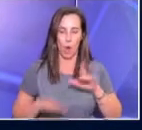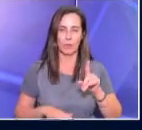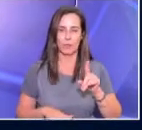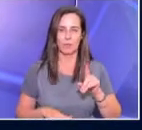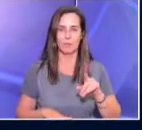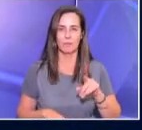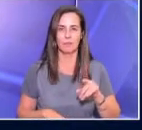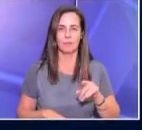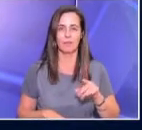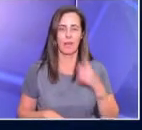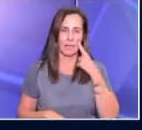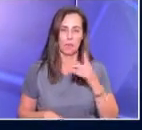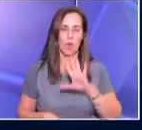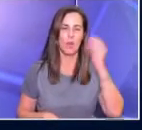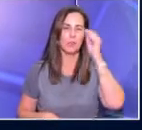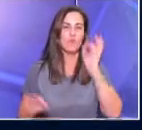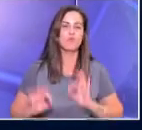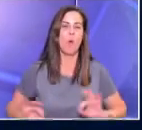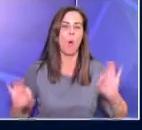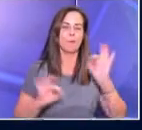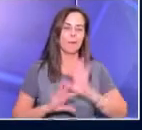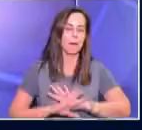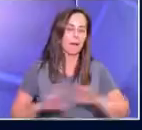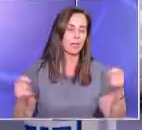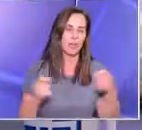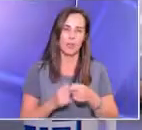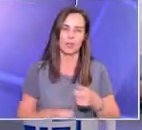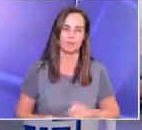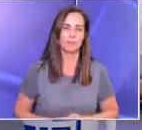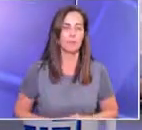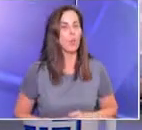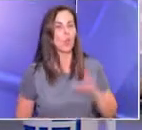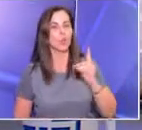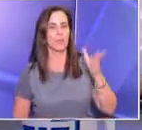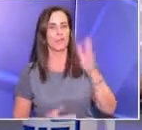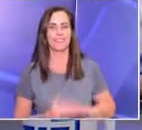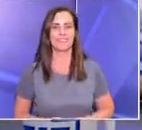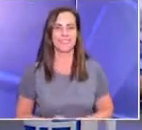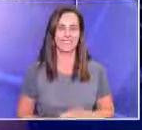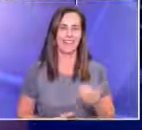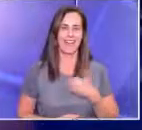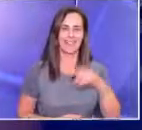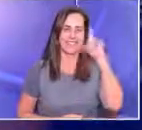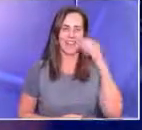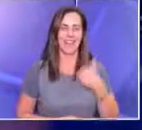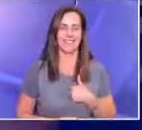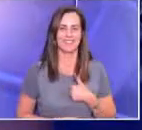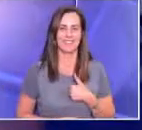שזו התקופה, אתה תראה, לא יזכרו בחד המקומיות שום קשר בין הדברים. דודו. אני כתל